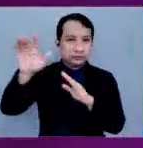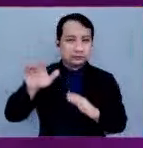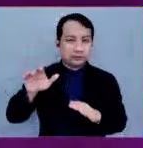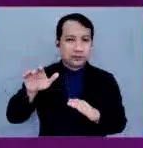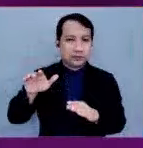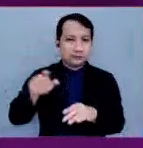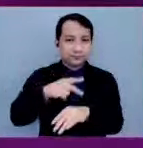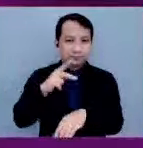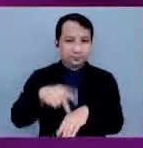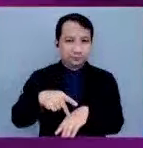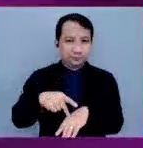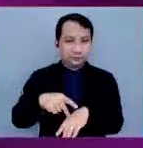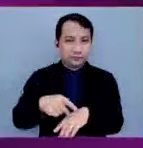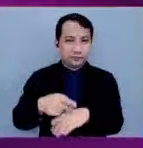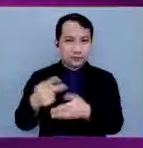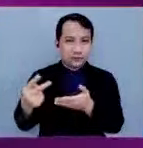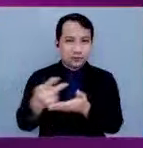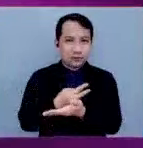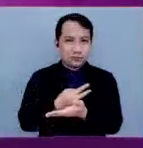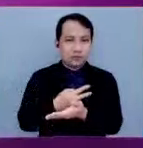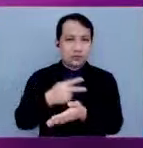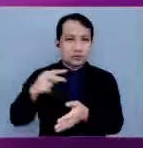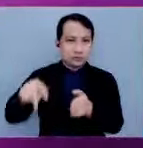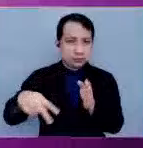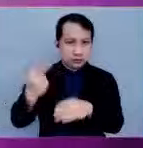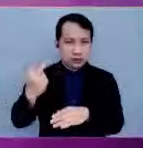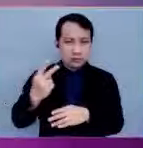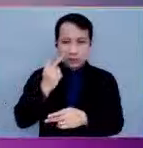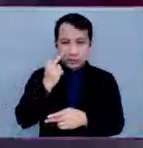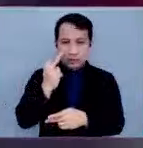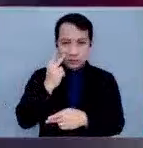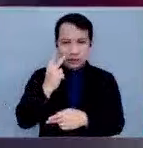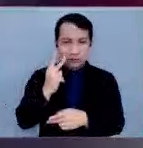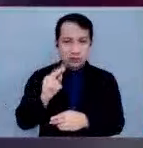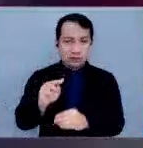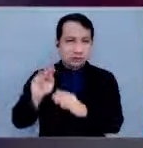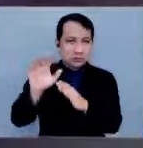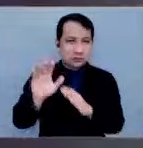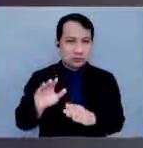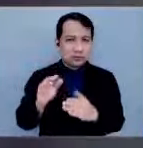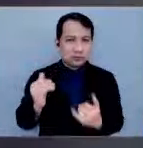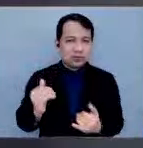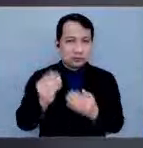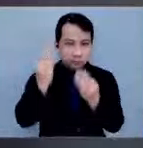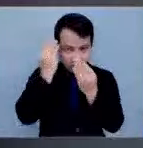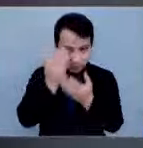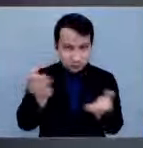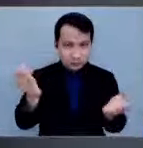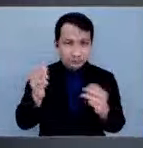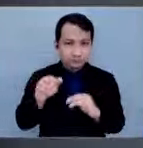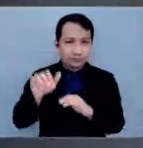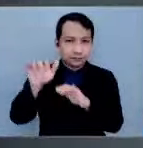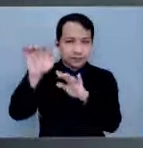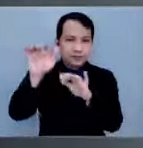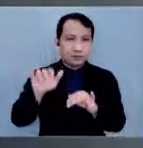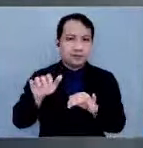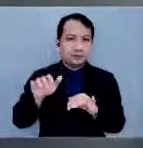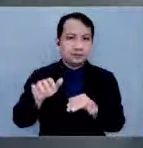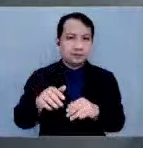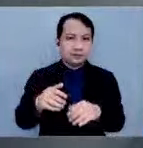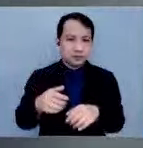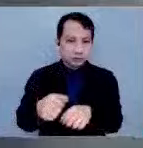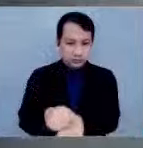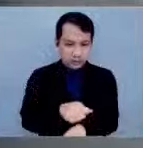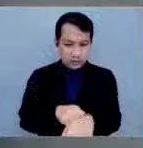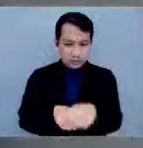nakalipas na 2 linggo, 2 beses daw nakakita ng frost sa bundok. Kaya payo sa mga hiker, hanggang 3 patong